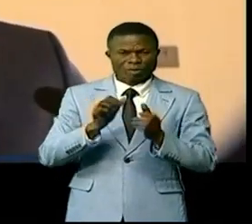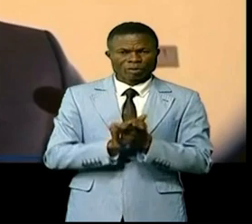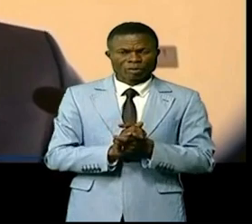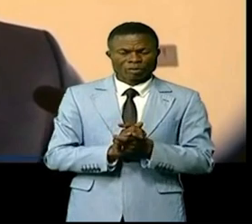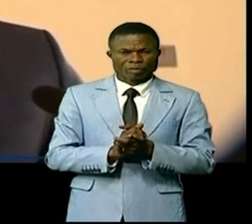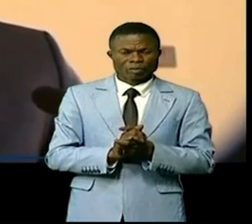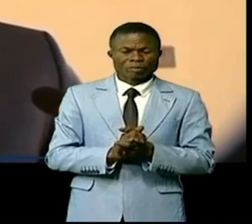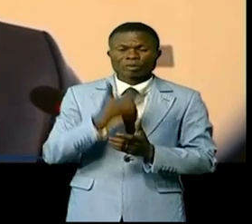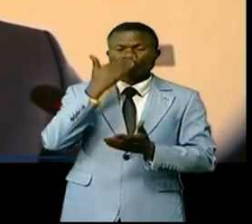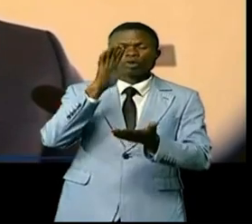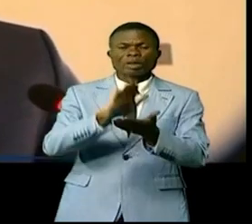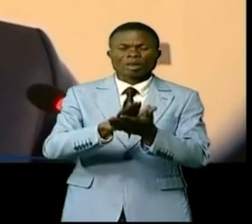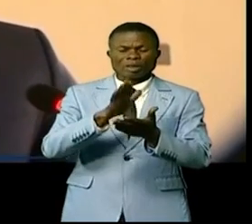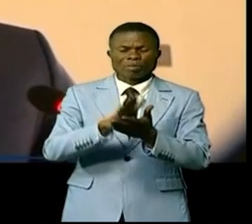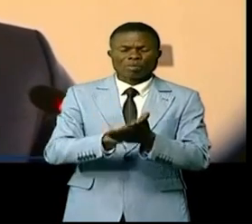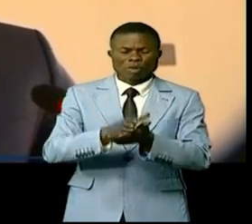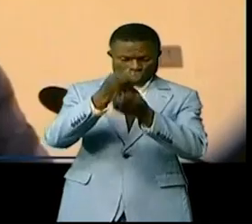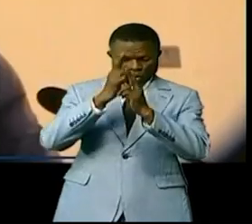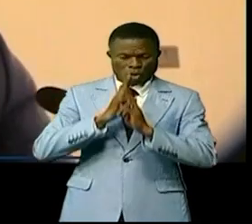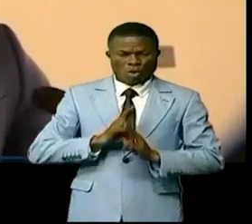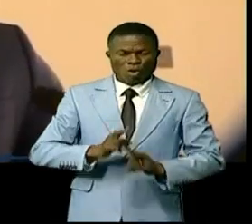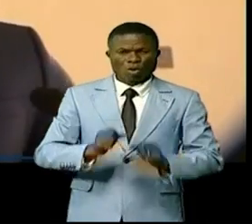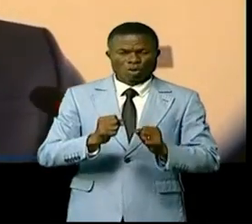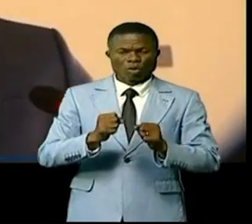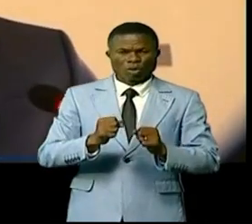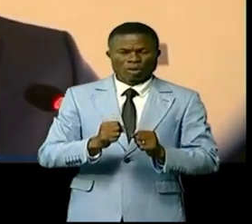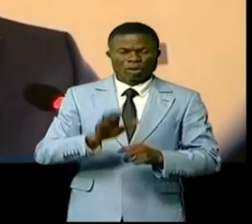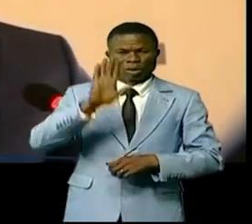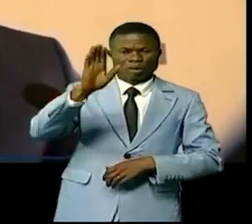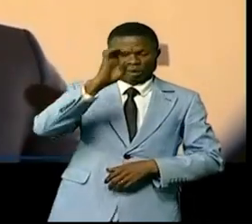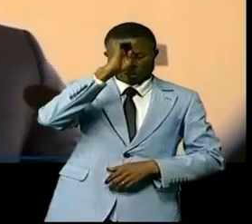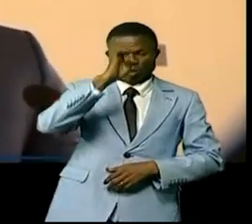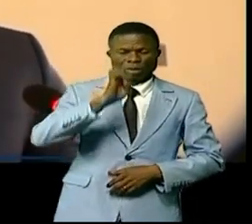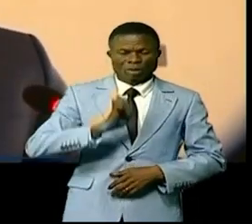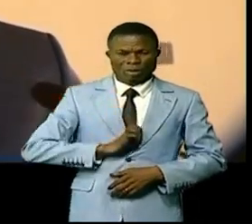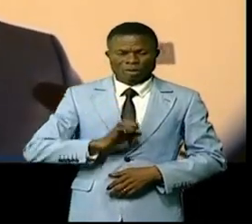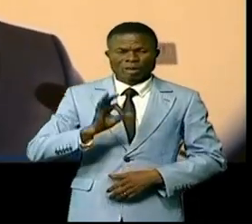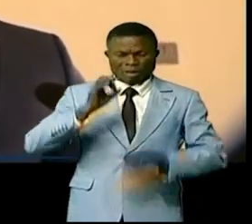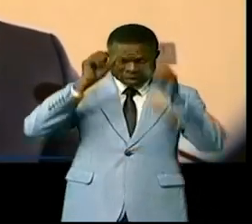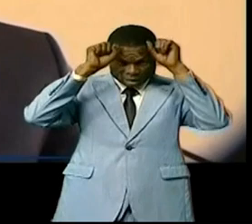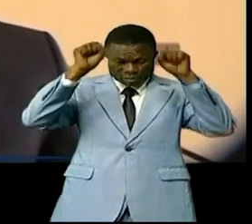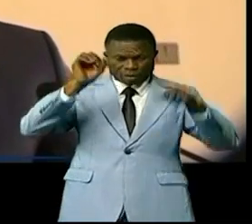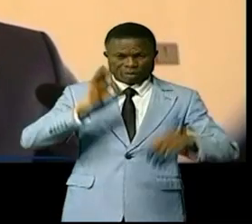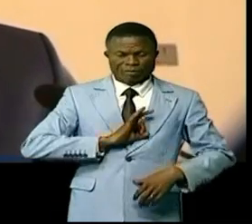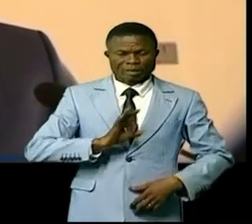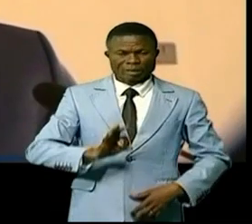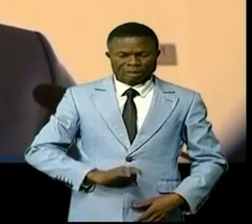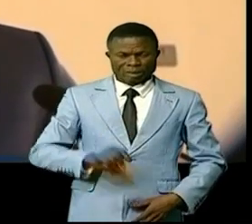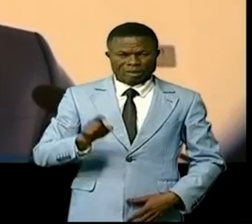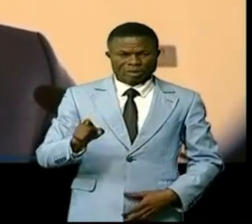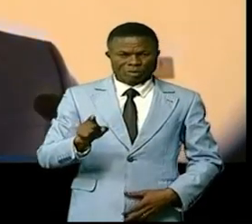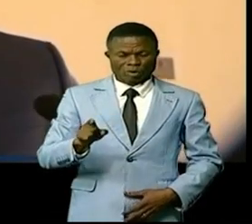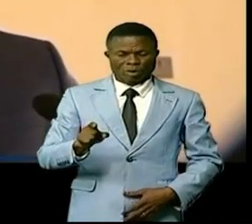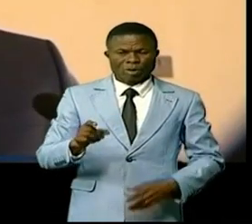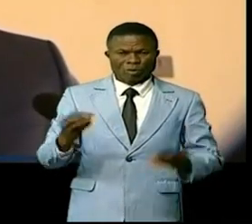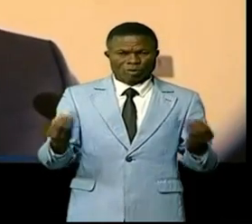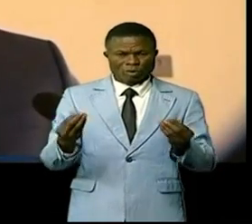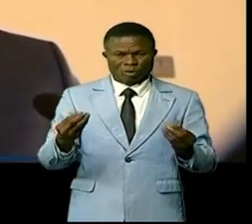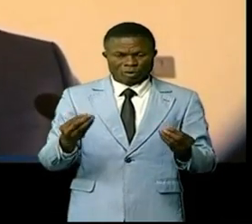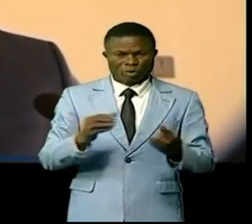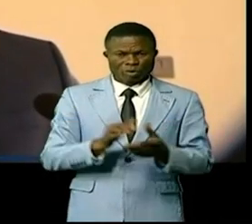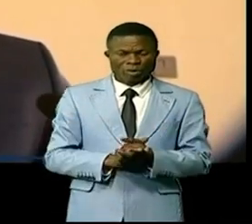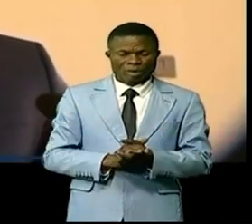les hommages les plus déférents à son Excellence Félix Antoine Tshisekedi Tshilombo. Ce